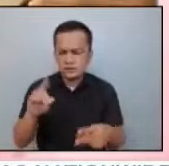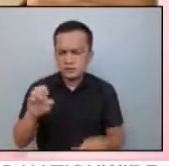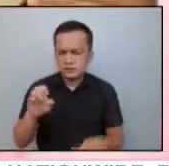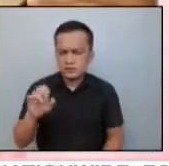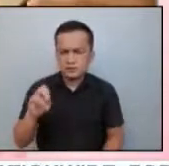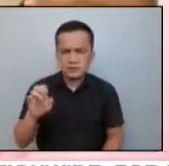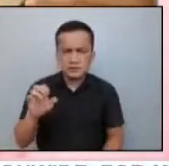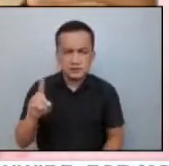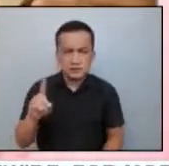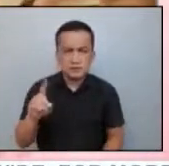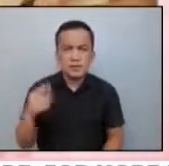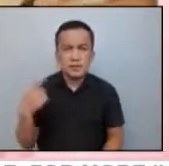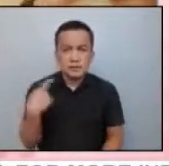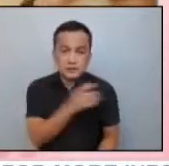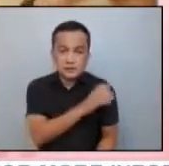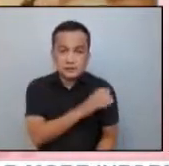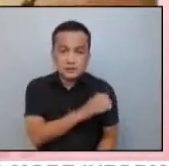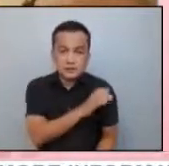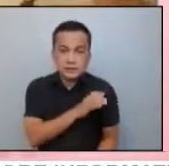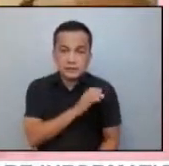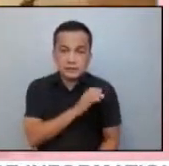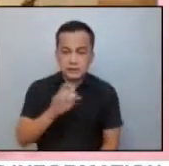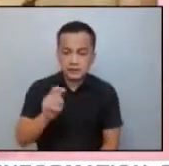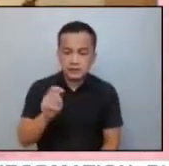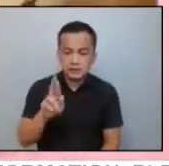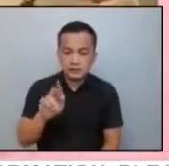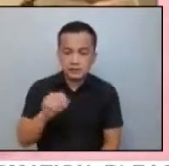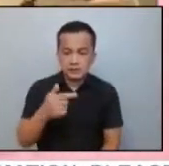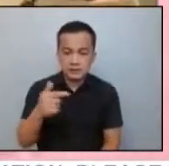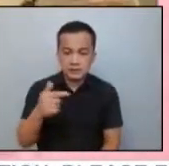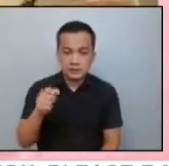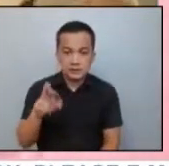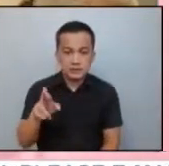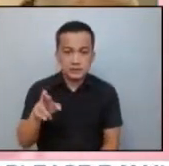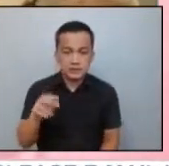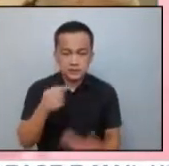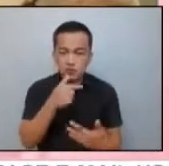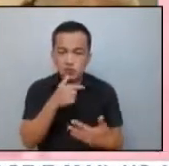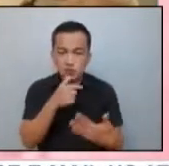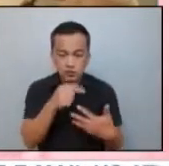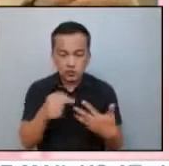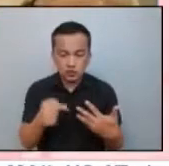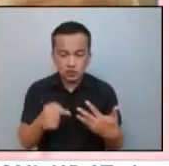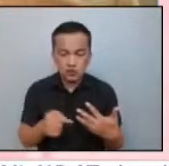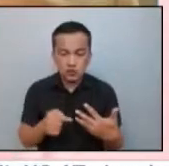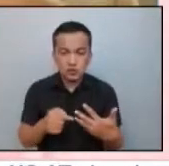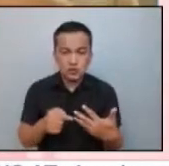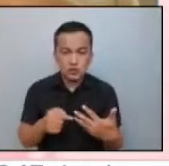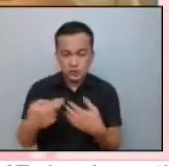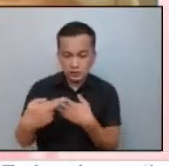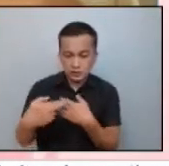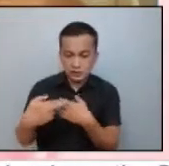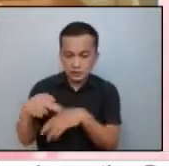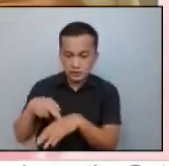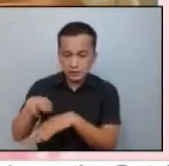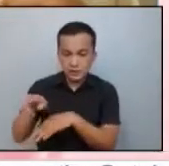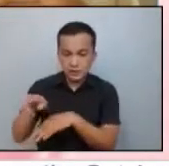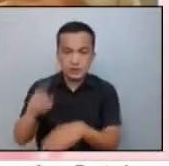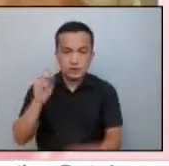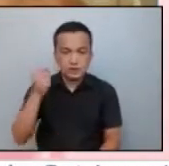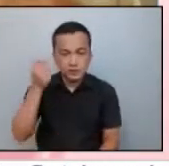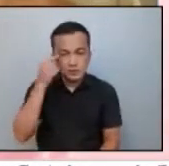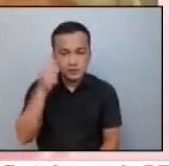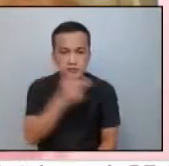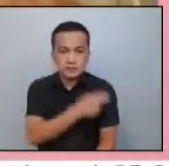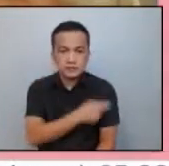na tinatawag, no? Kung sino po ba yung mga itinatawag na referral po sa amin ng mga government hospitals